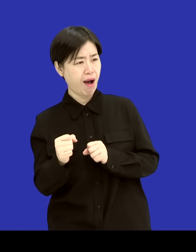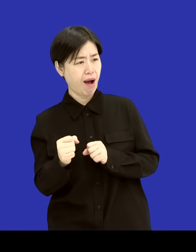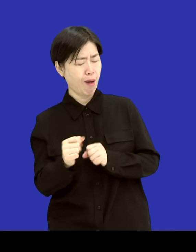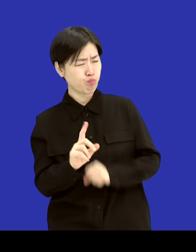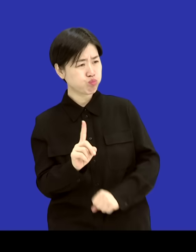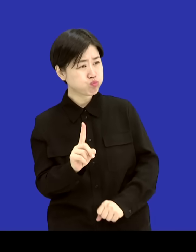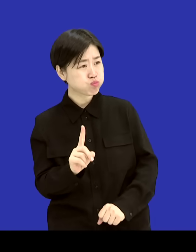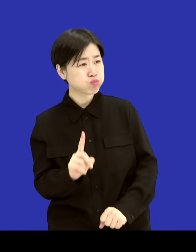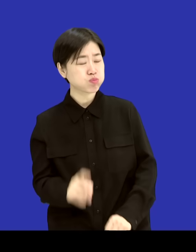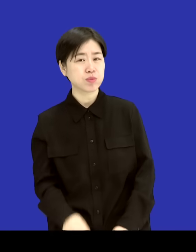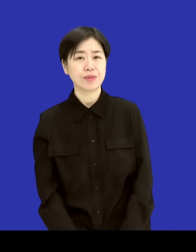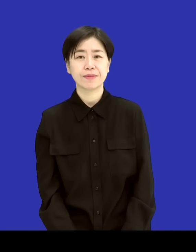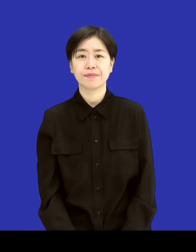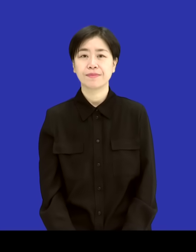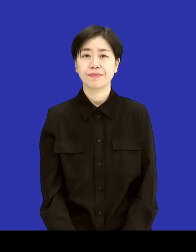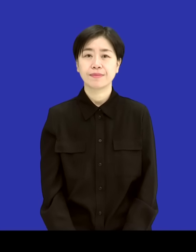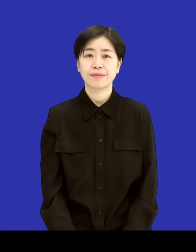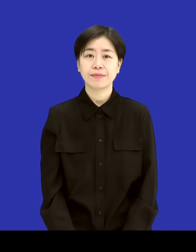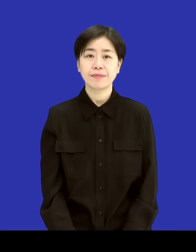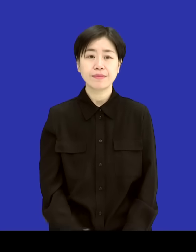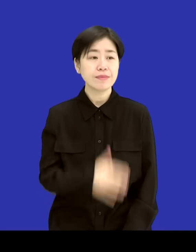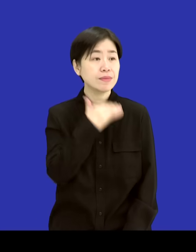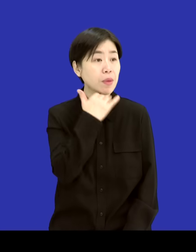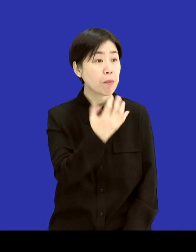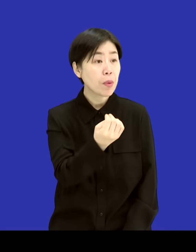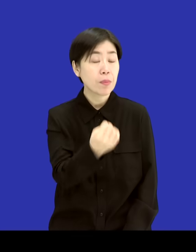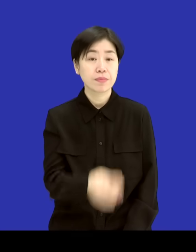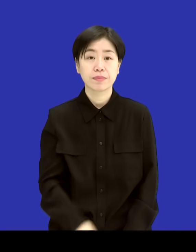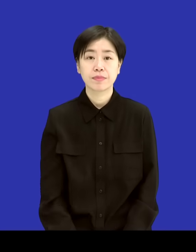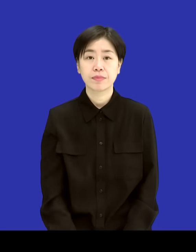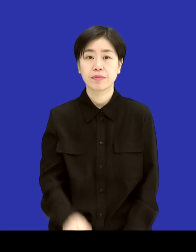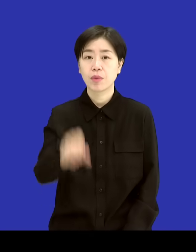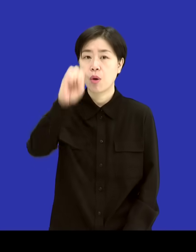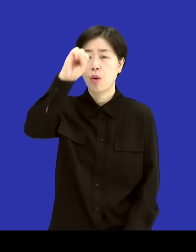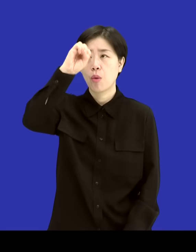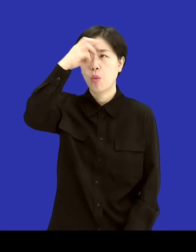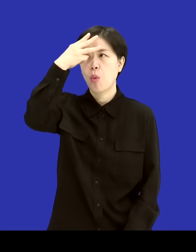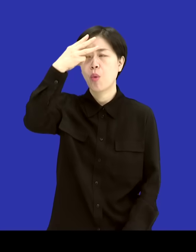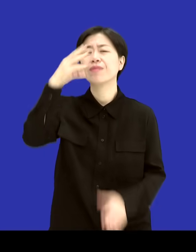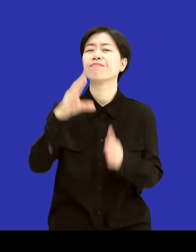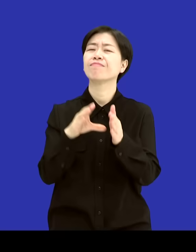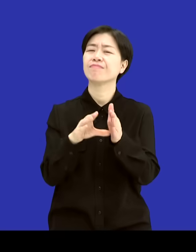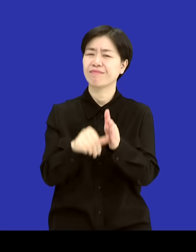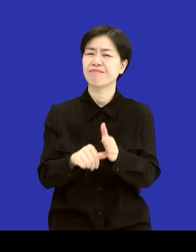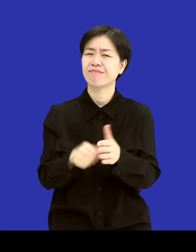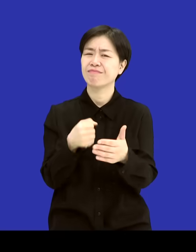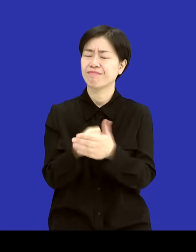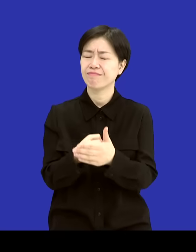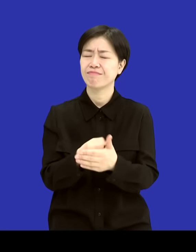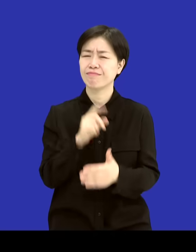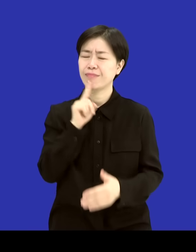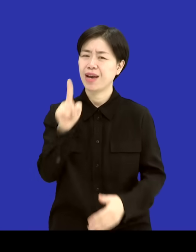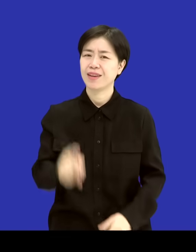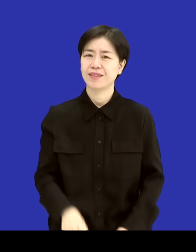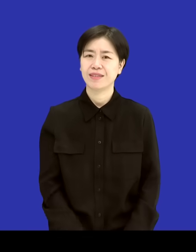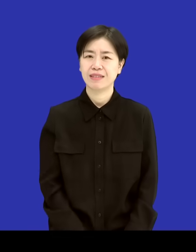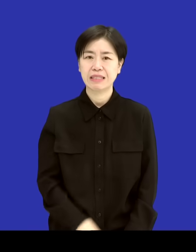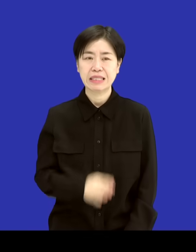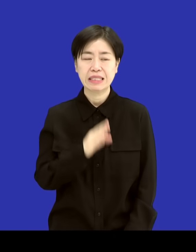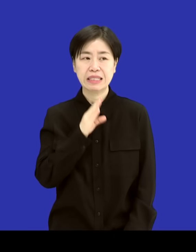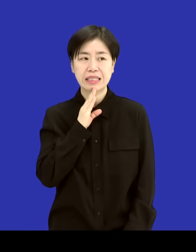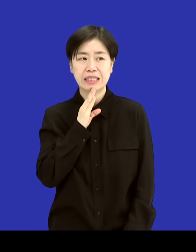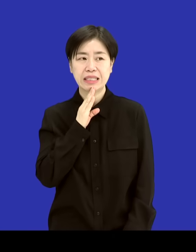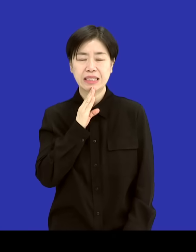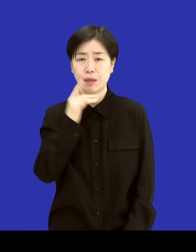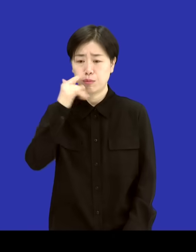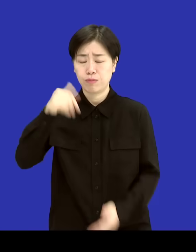당황해 하시고 네. 좀 말리셨었어요. 왜냐면 그때가 몇 살이에요? 그때가 고등학교 3학년 아, 때였어요. 고3이면